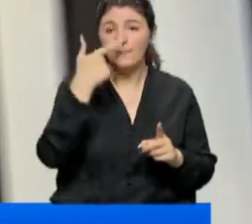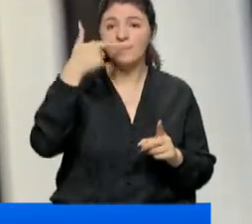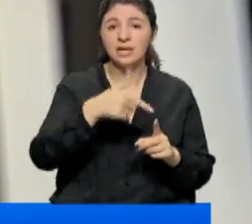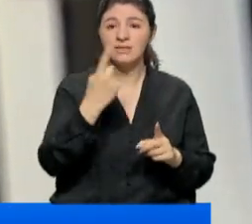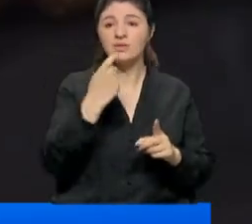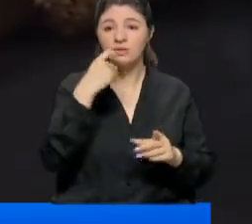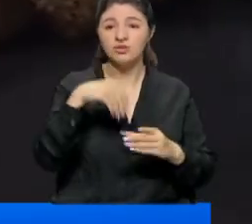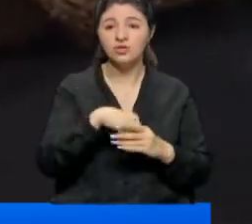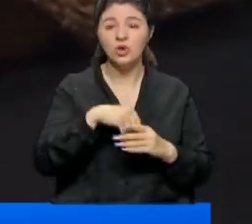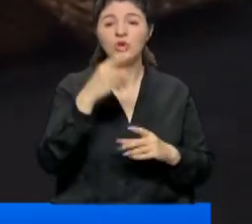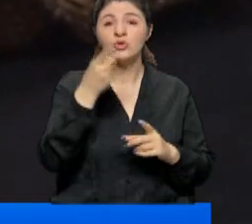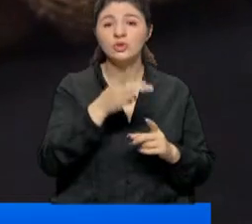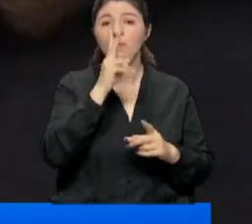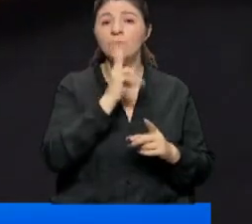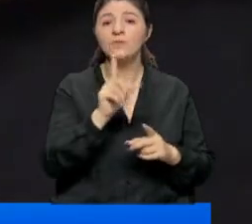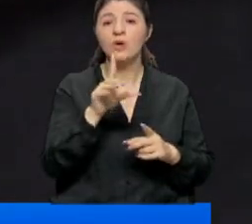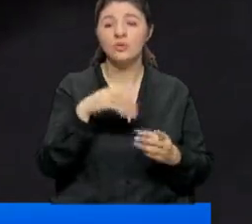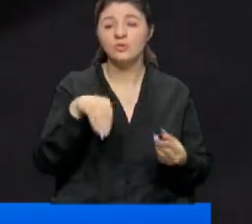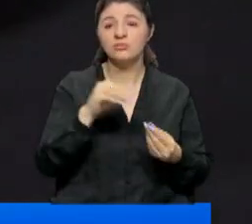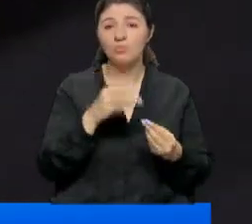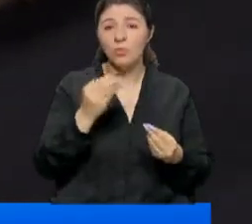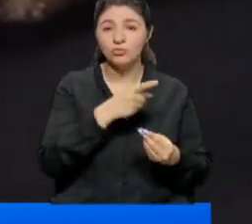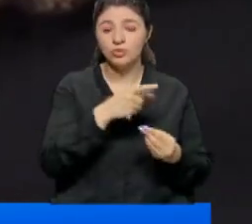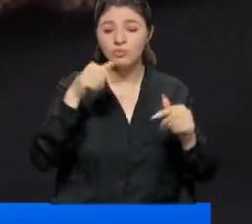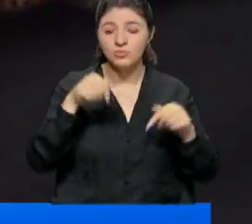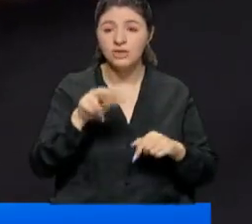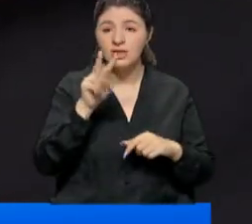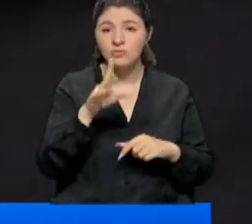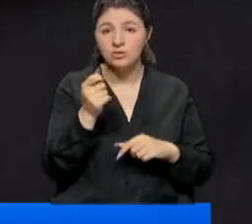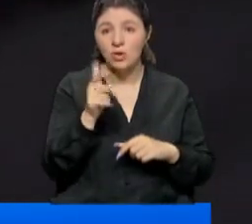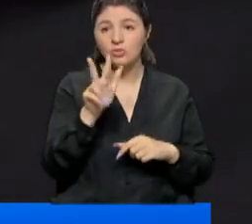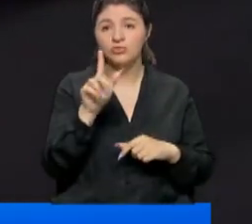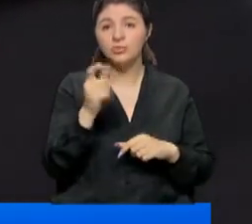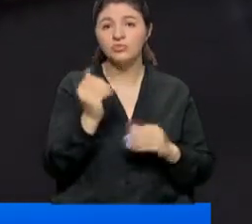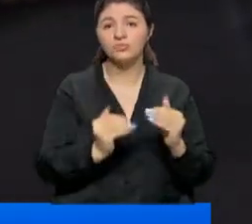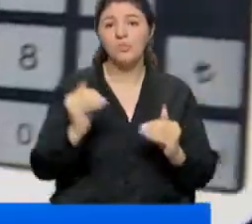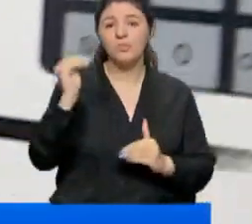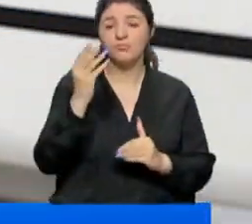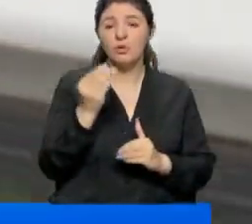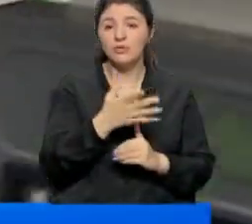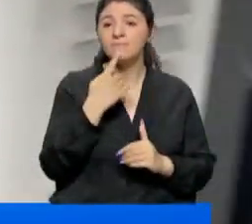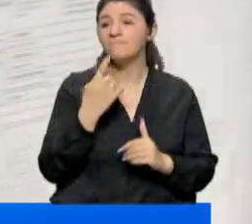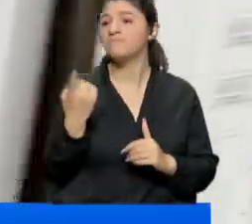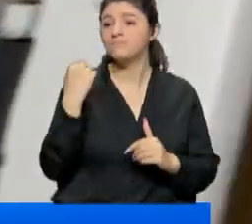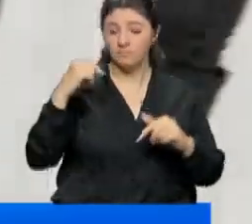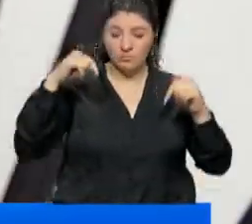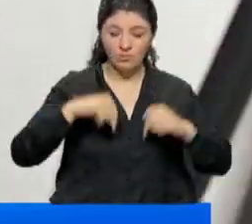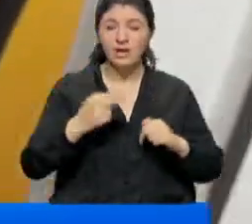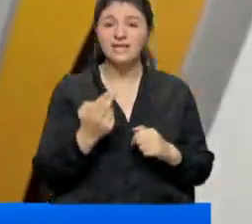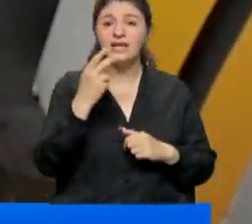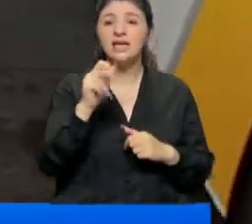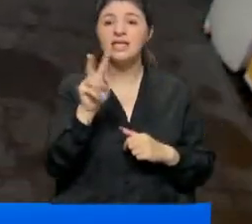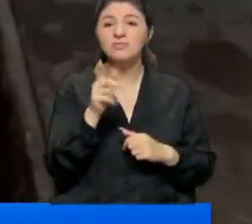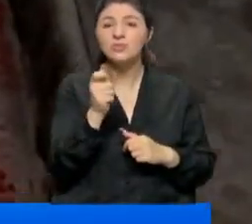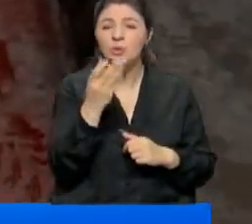benzin bir yılda yüzde 214 zamlandı bugün 24 lira 31 kuruş açıktı geçtiğimiz yıl Bugün 7